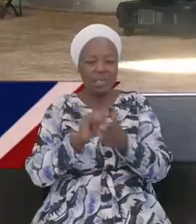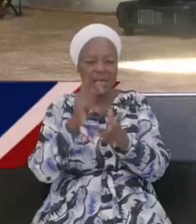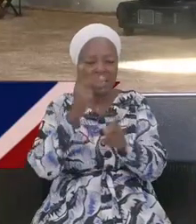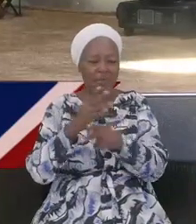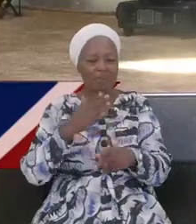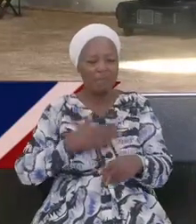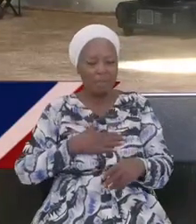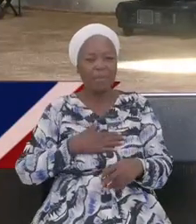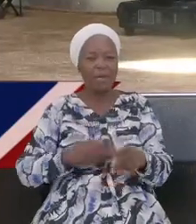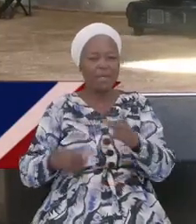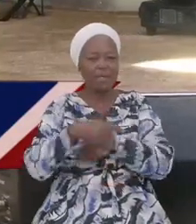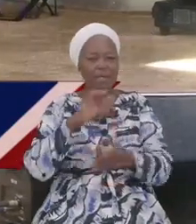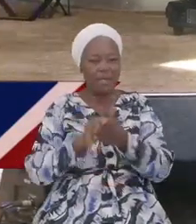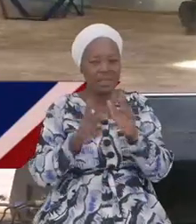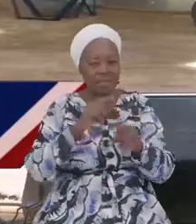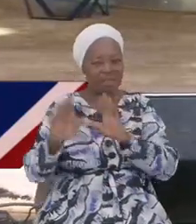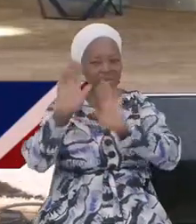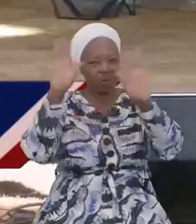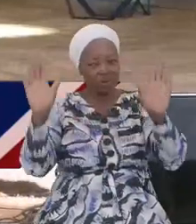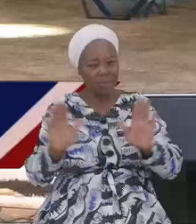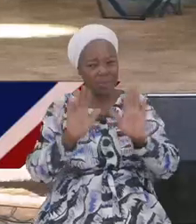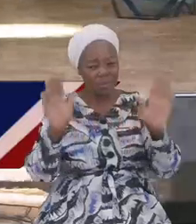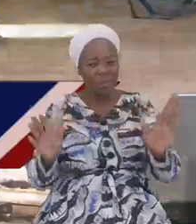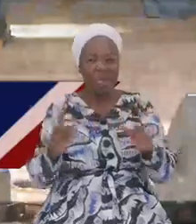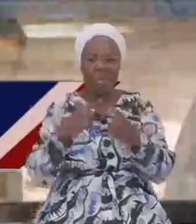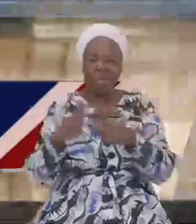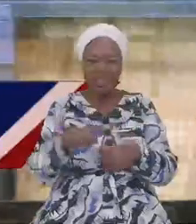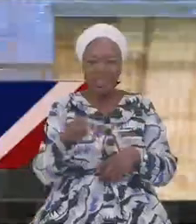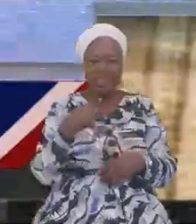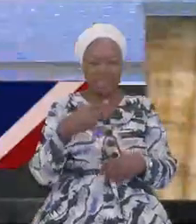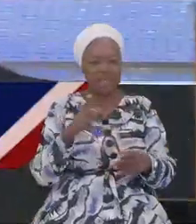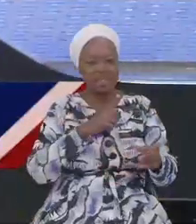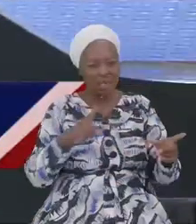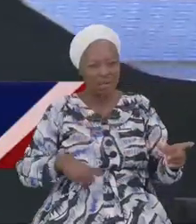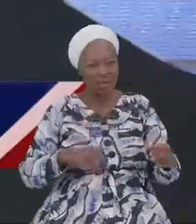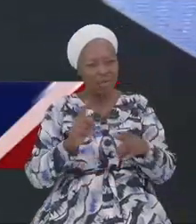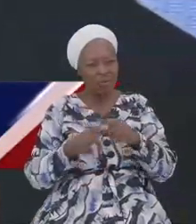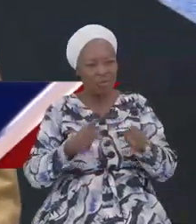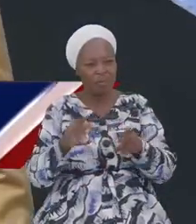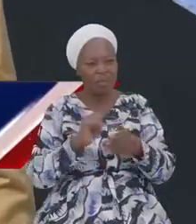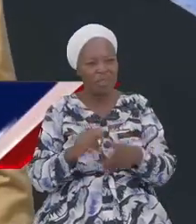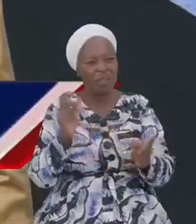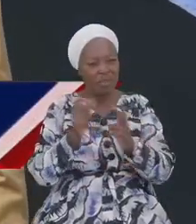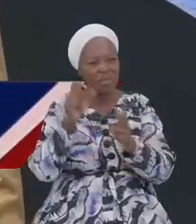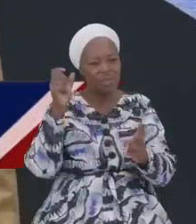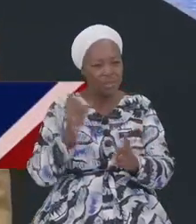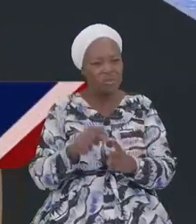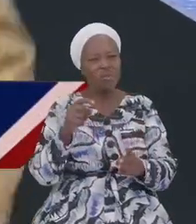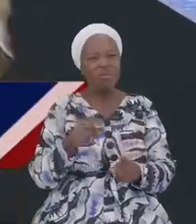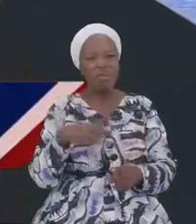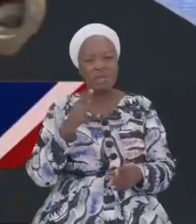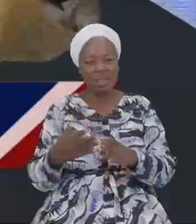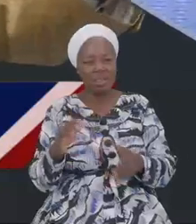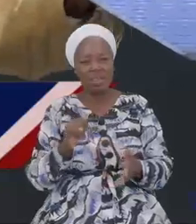ce qui m'est agréable. Ainsi parle l'Éternel aux hommes, aux gens qui choisissent ce qui m'est